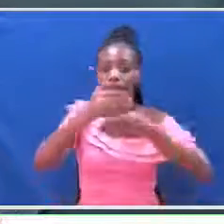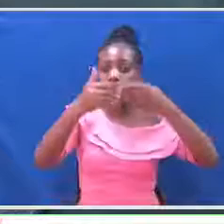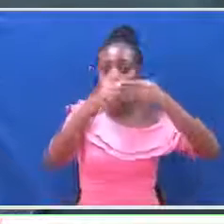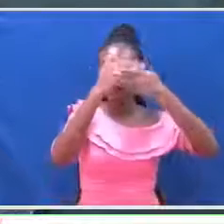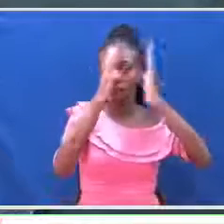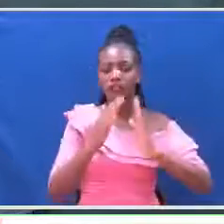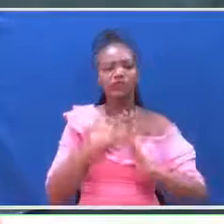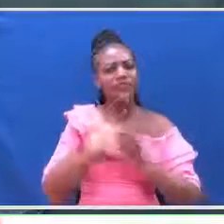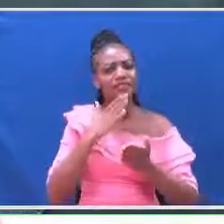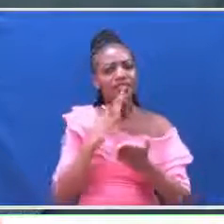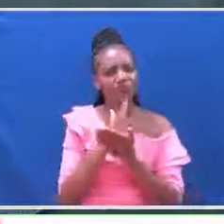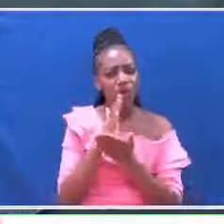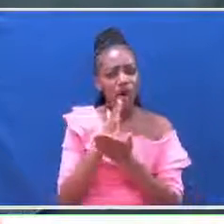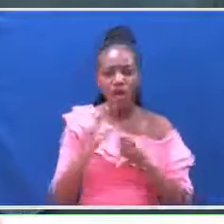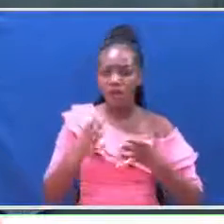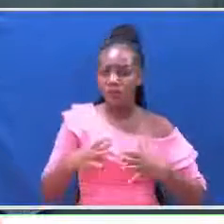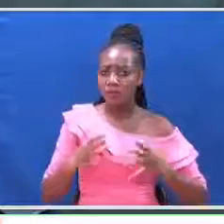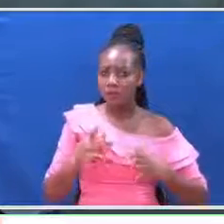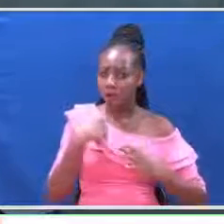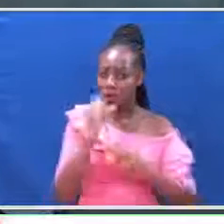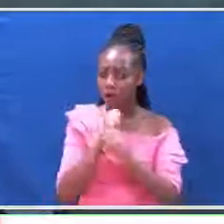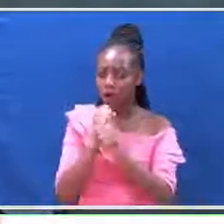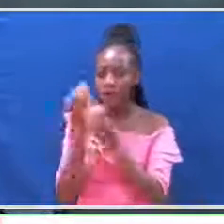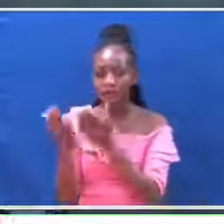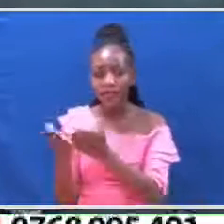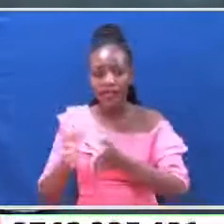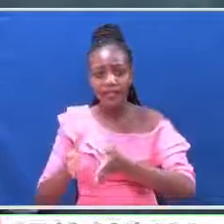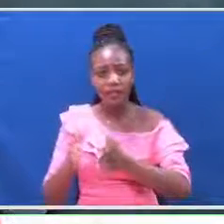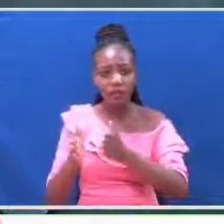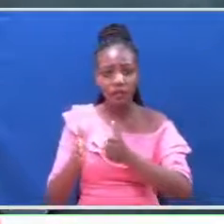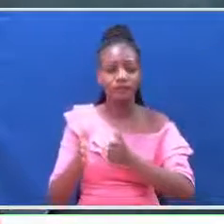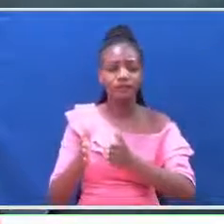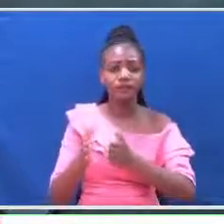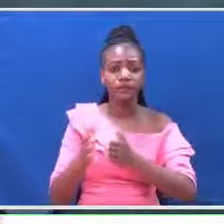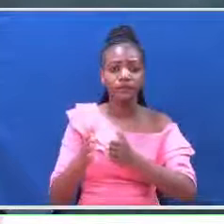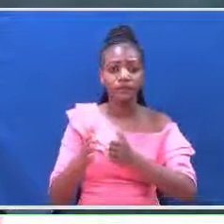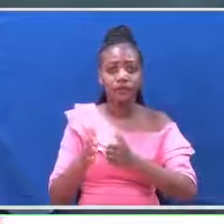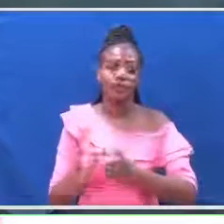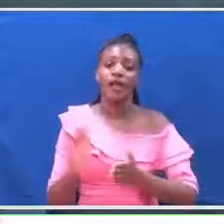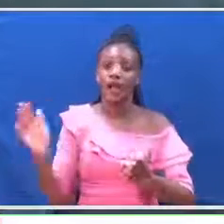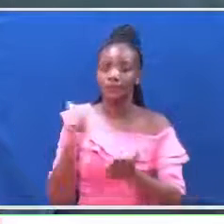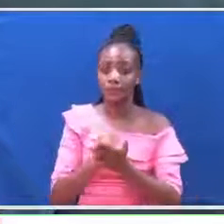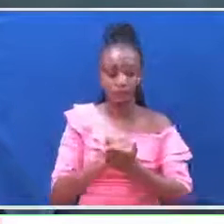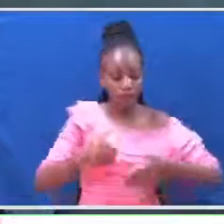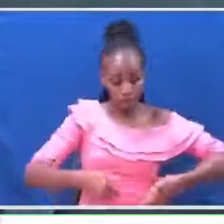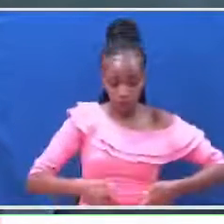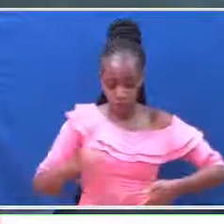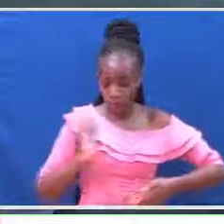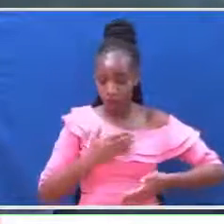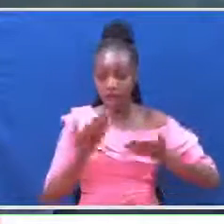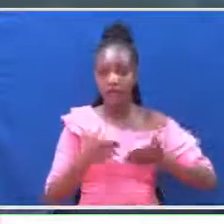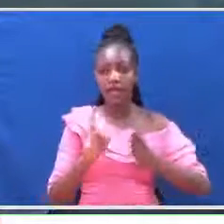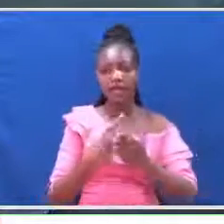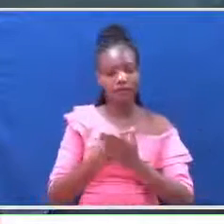wahakikish ya kwamba wale ambao wanafanya kazi kwa hi barabara wametuchukuliajana vijana wetu kutoka hi area Pia